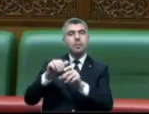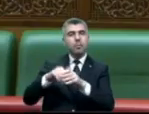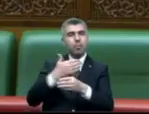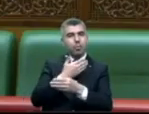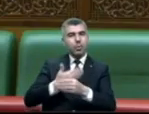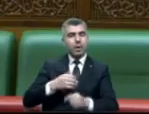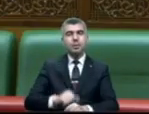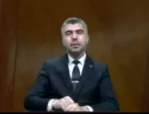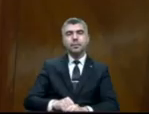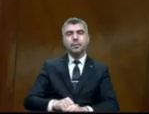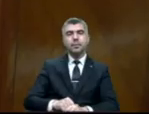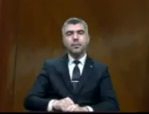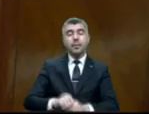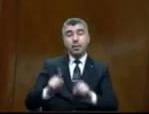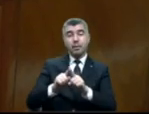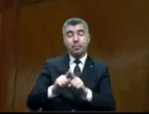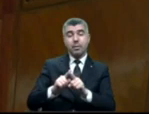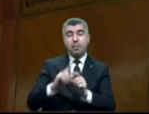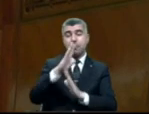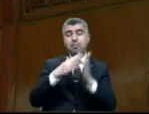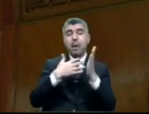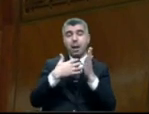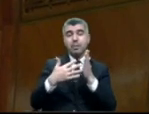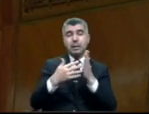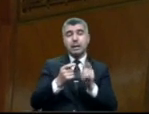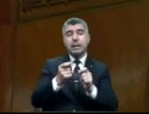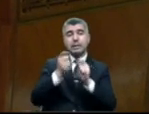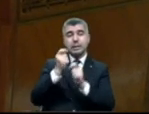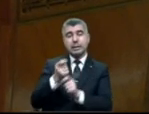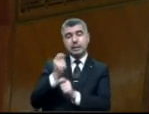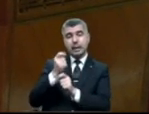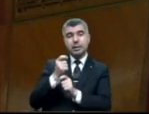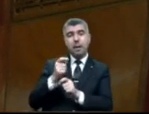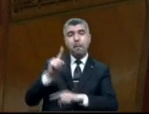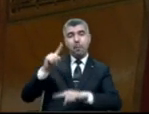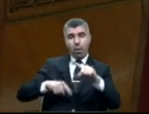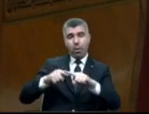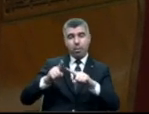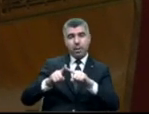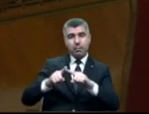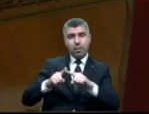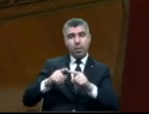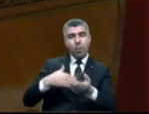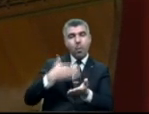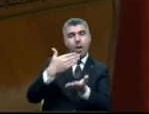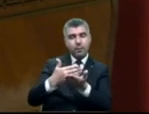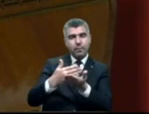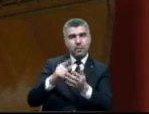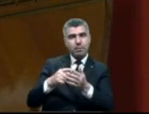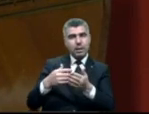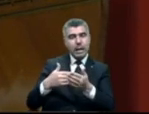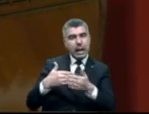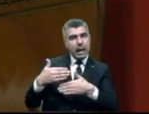المحترمون، فمخطط اليوتيس في الحقيقة احنا رابدين تنزيل بعض المحاور ديالو، هاد